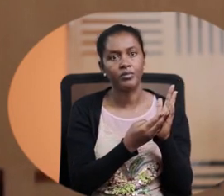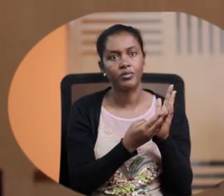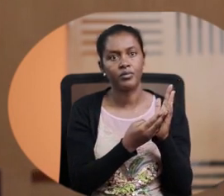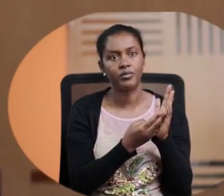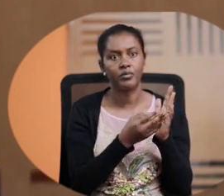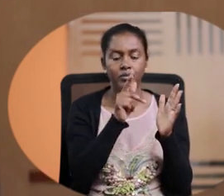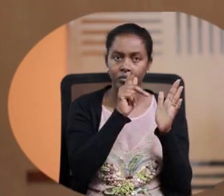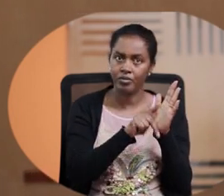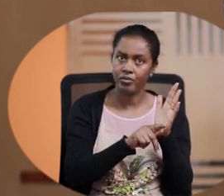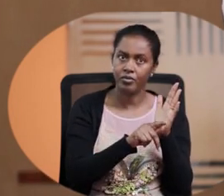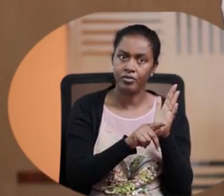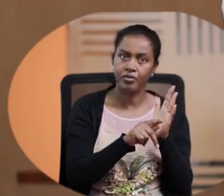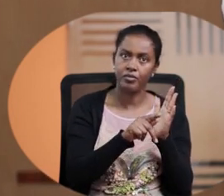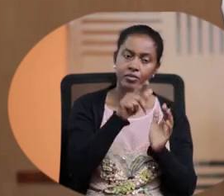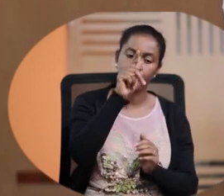pai